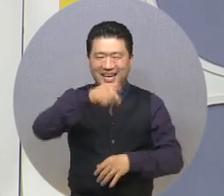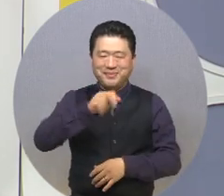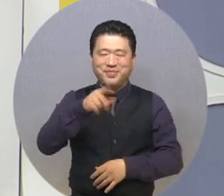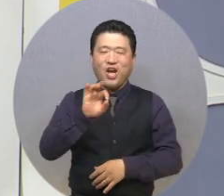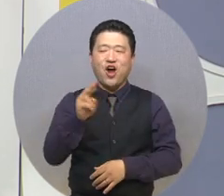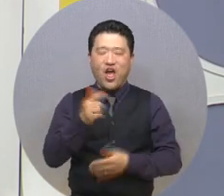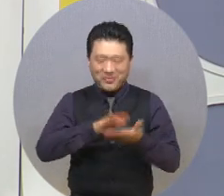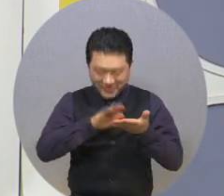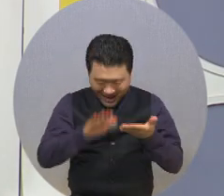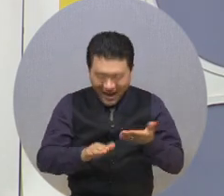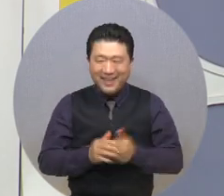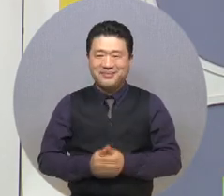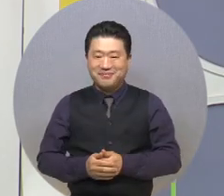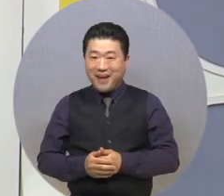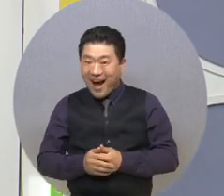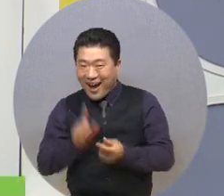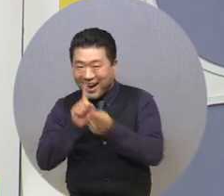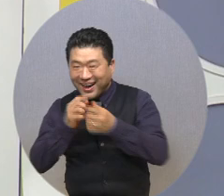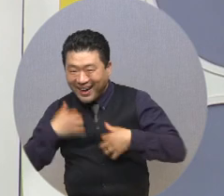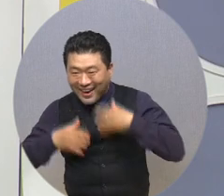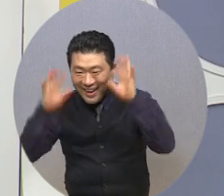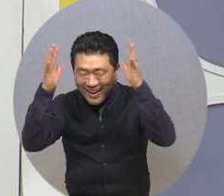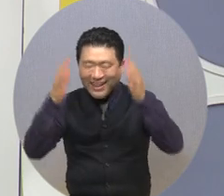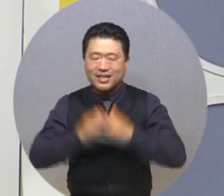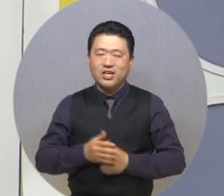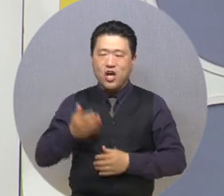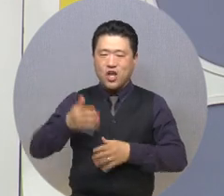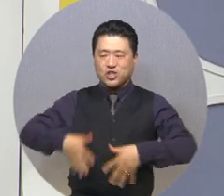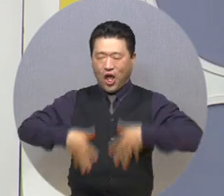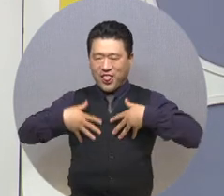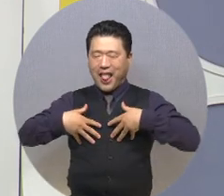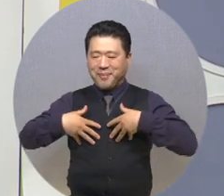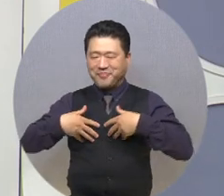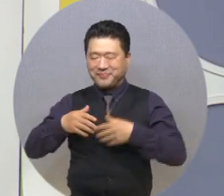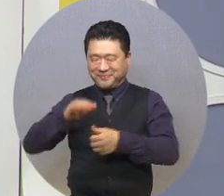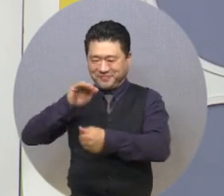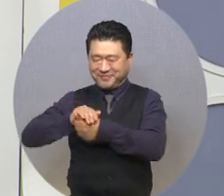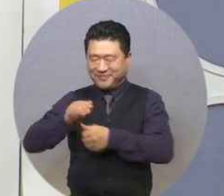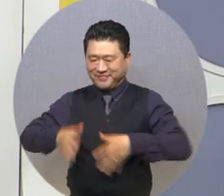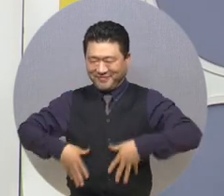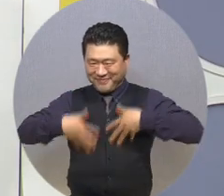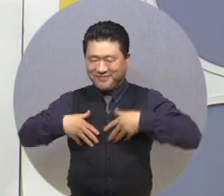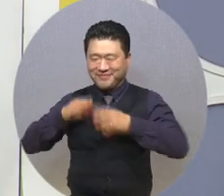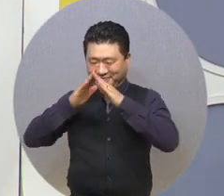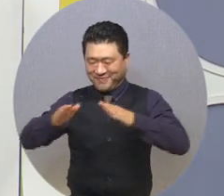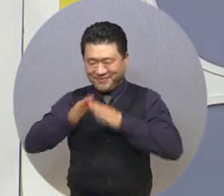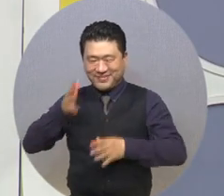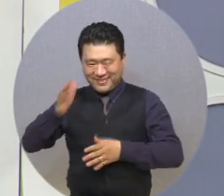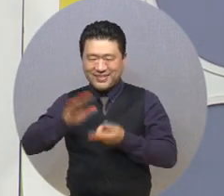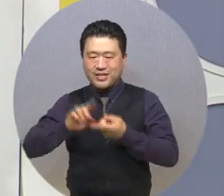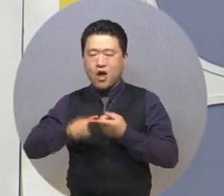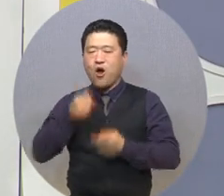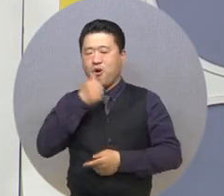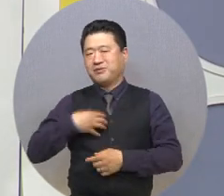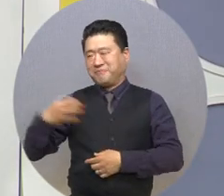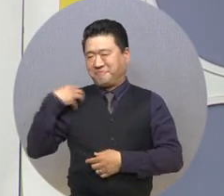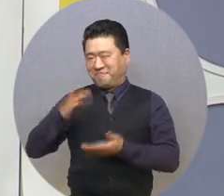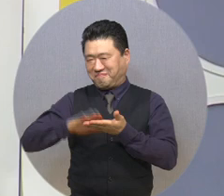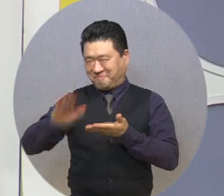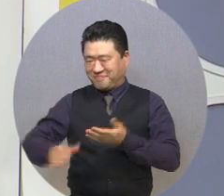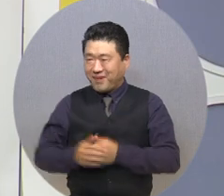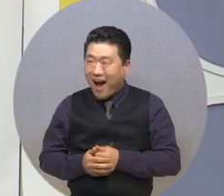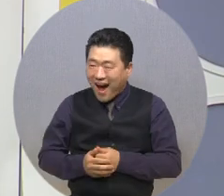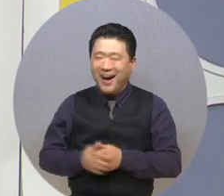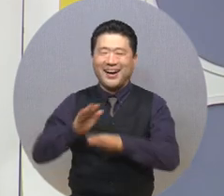김정현입니다. 여러분 반갑습니다. 전남도청 유통기획팀장 소동순 사무관입니다. 네, 반갑습니다. 오늘 저희가